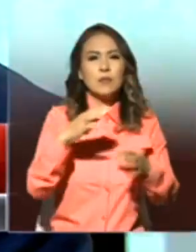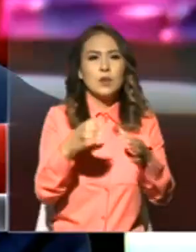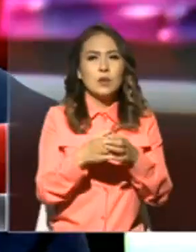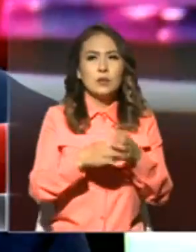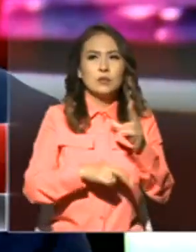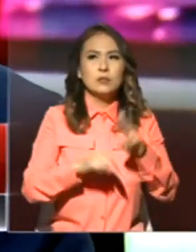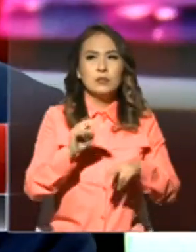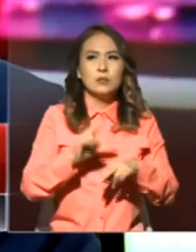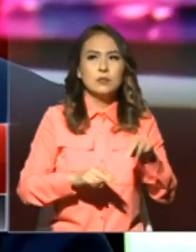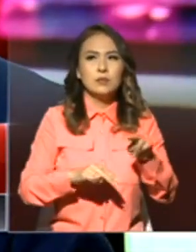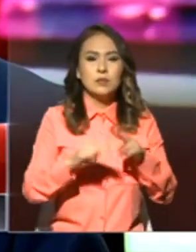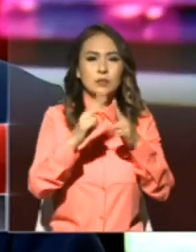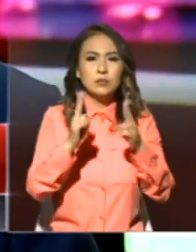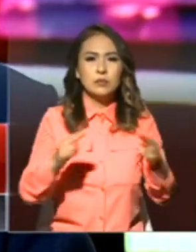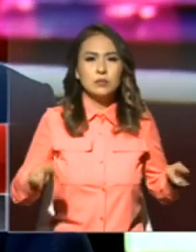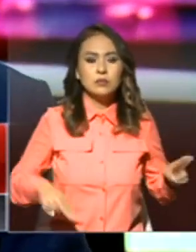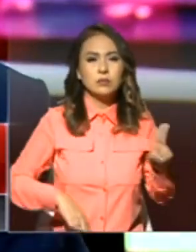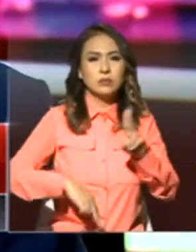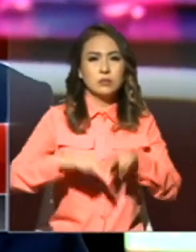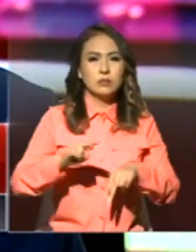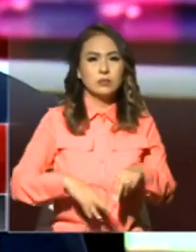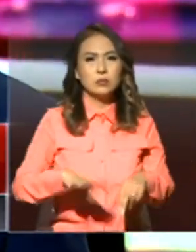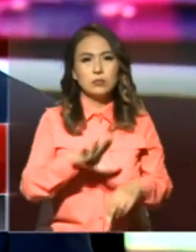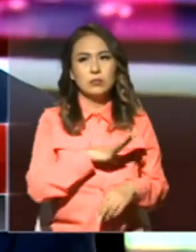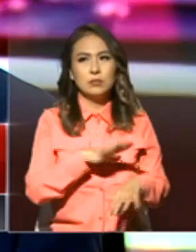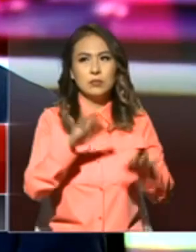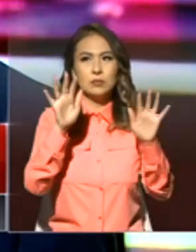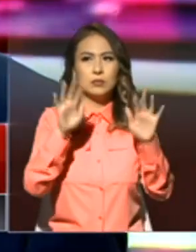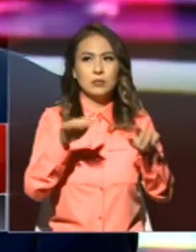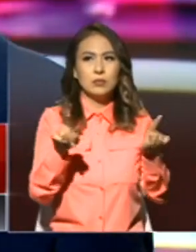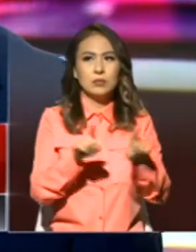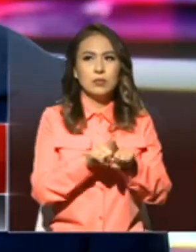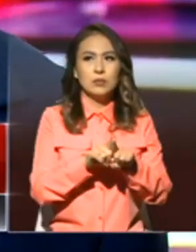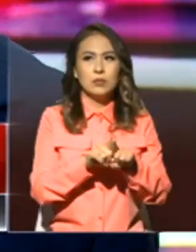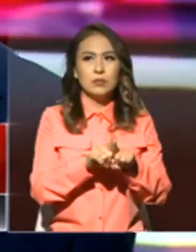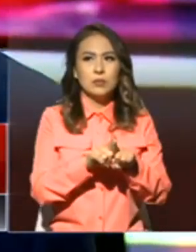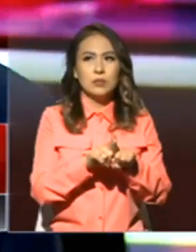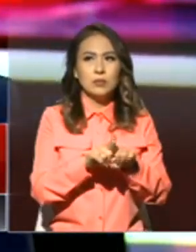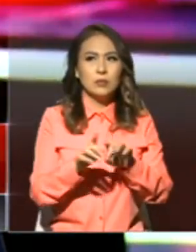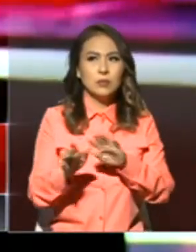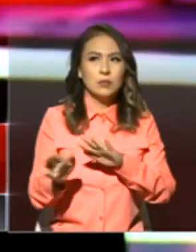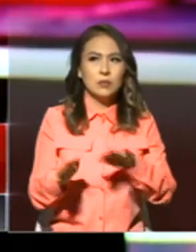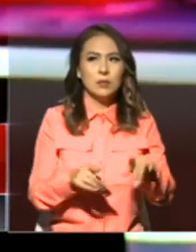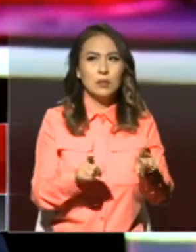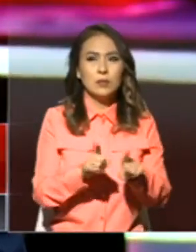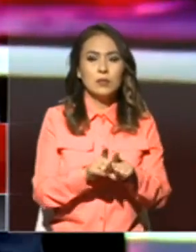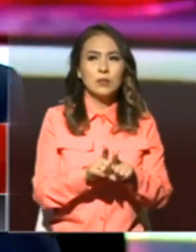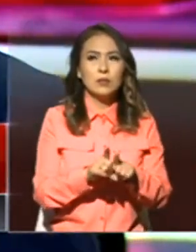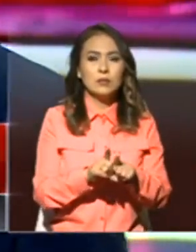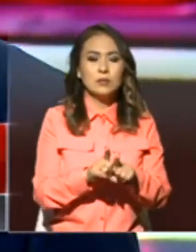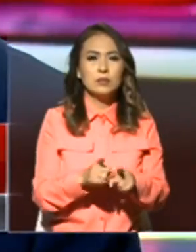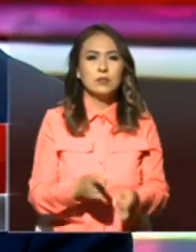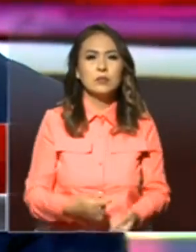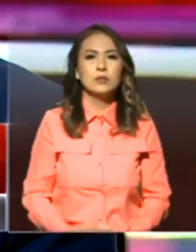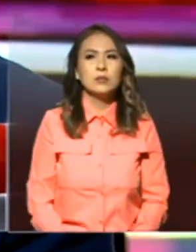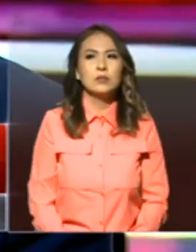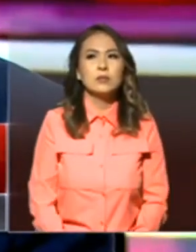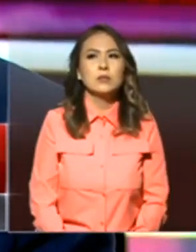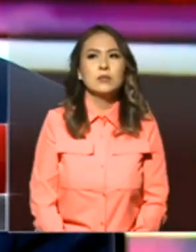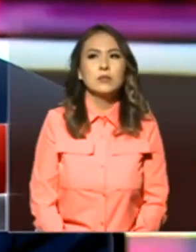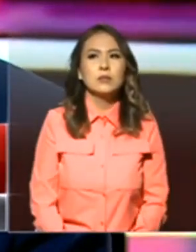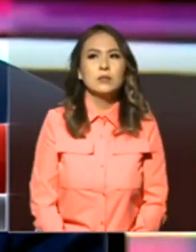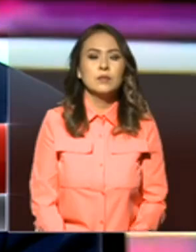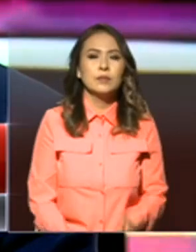компаниялары нысандарды салып тастады. Жаңбырдан кейін жаңағы саңырауқұлақтар сияқты. Енді қараңыздар, қазір